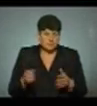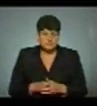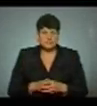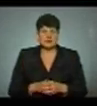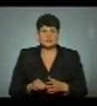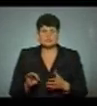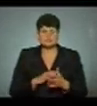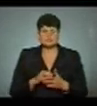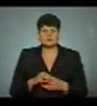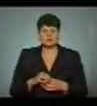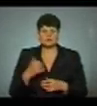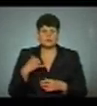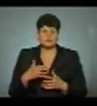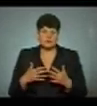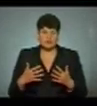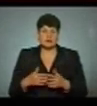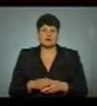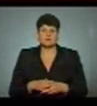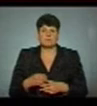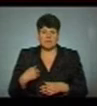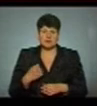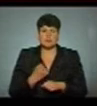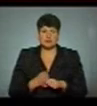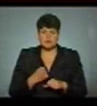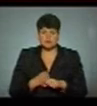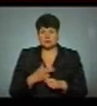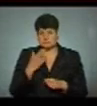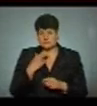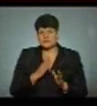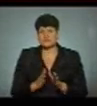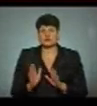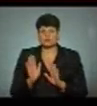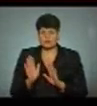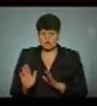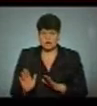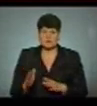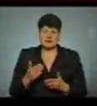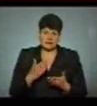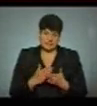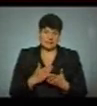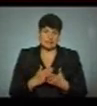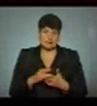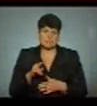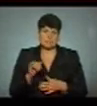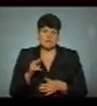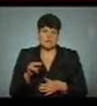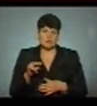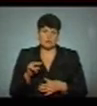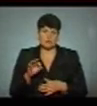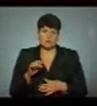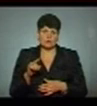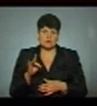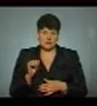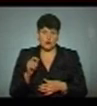район, зразу телефонує голова і так далі. Тому ми працюємо в звичному режимі, так, і є підозра,